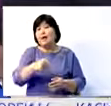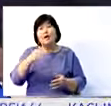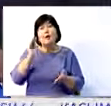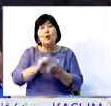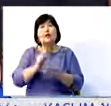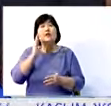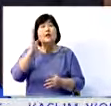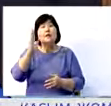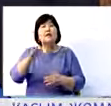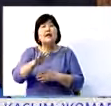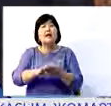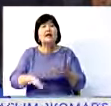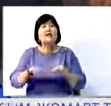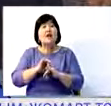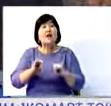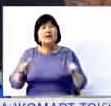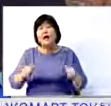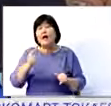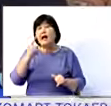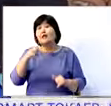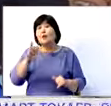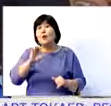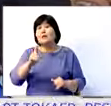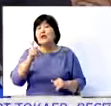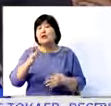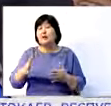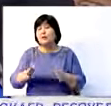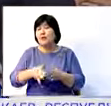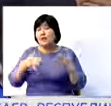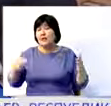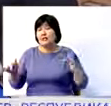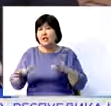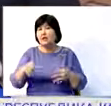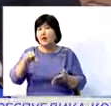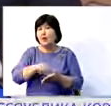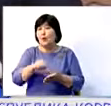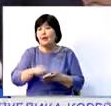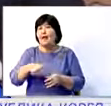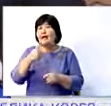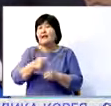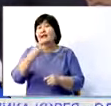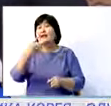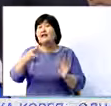на перспективы их дальнейшего развития. «Один пояс, один путь» – это масштабное мероприятие с участием лидеров